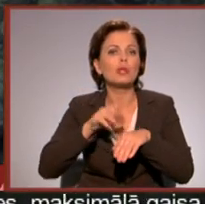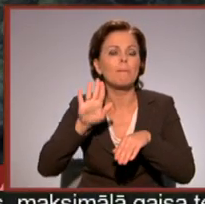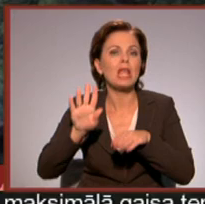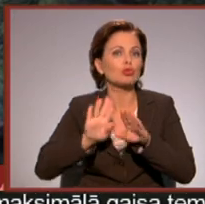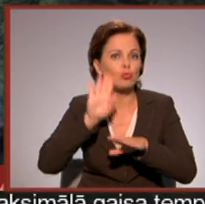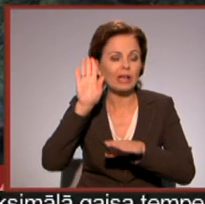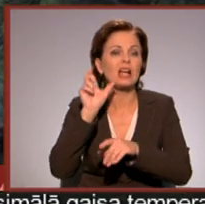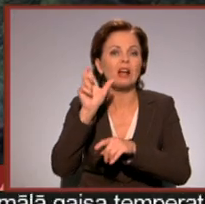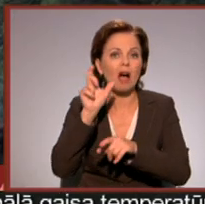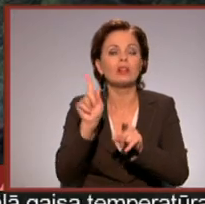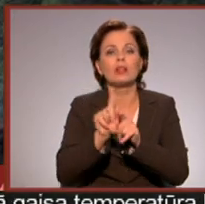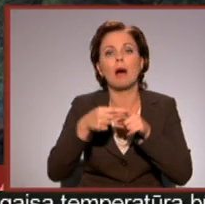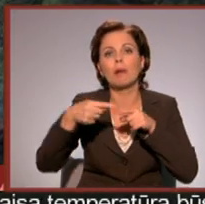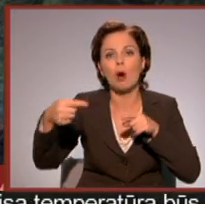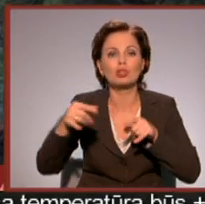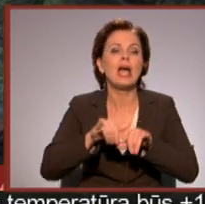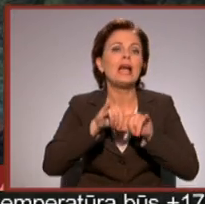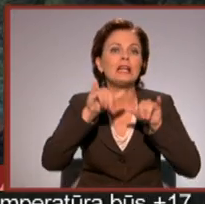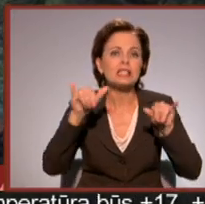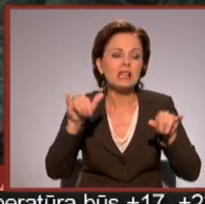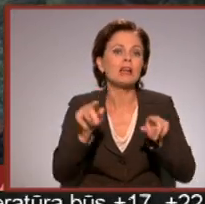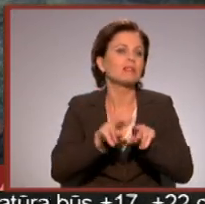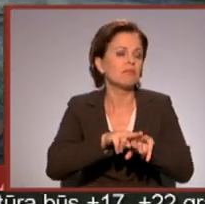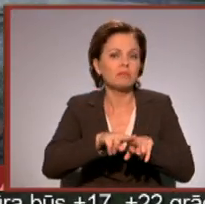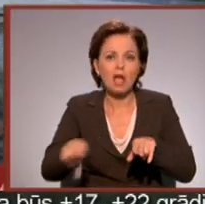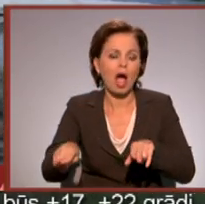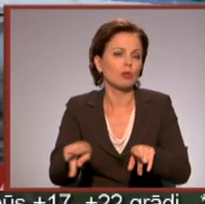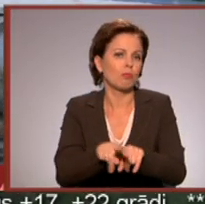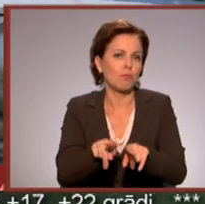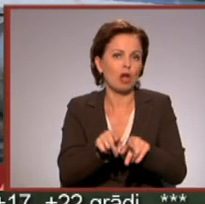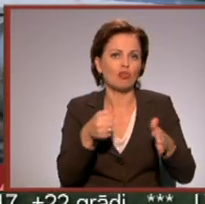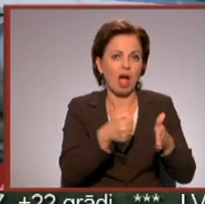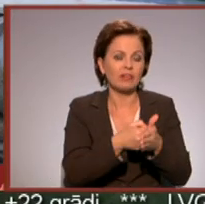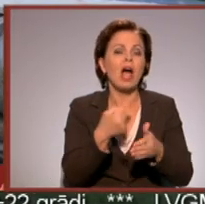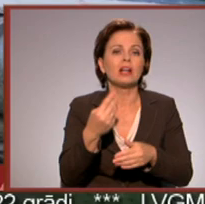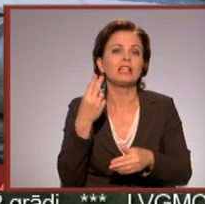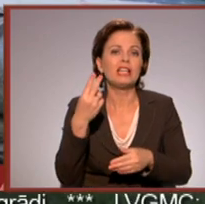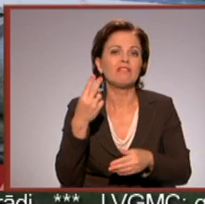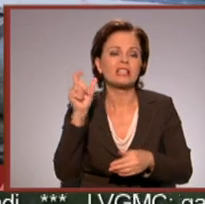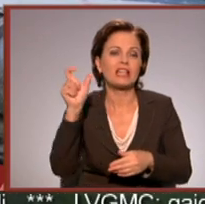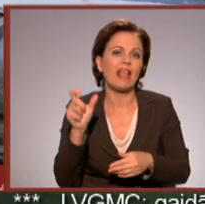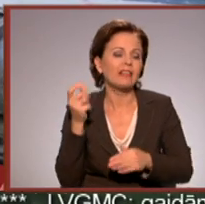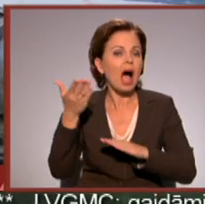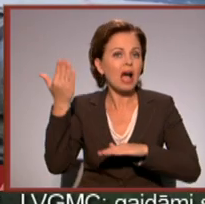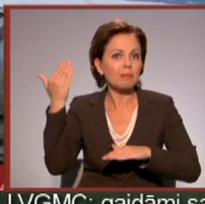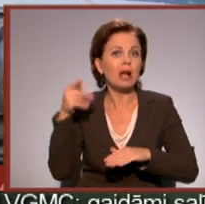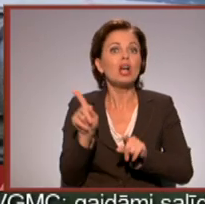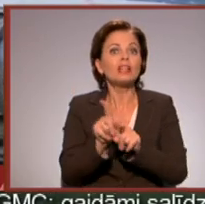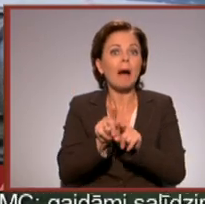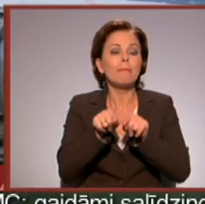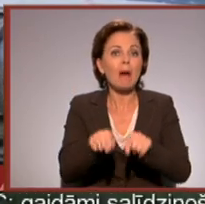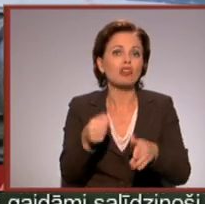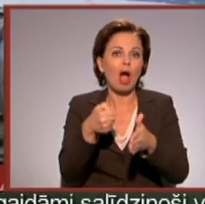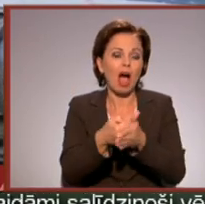pa taisnu ceļa posmu izraisīja tādu pašu avāriju. Divas nedēļas atpakaļ bija tieši tāpat avarējis uz šī te paša ceļa,